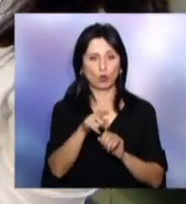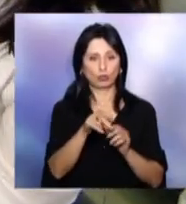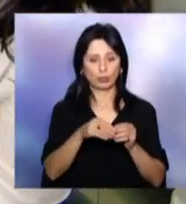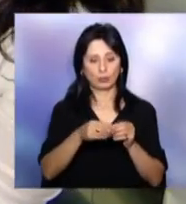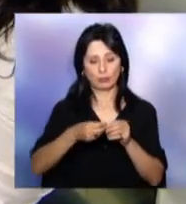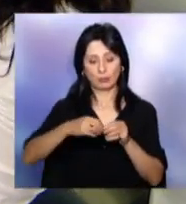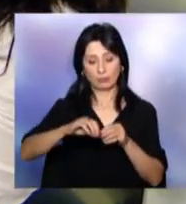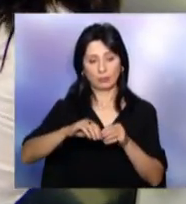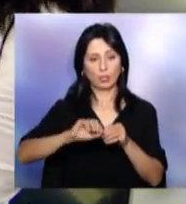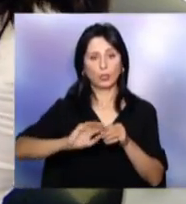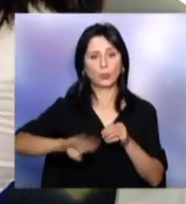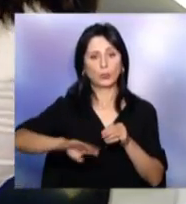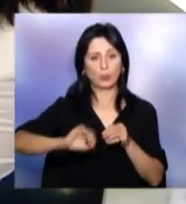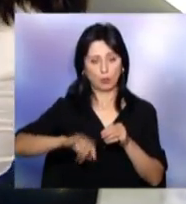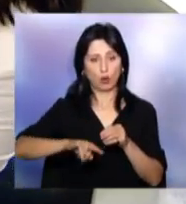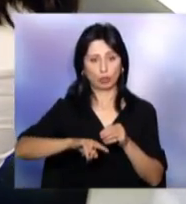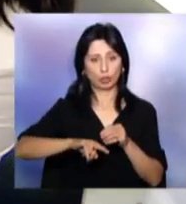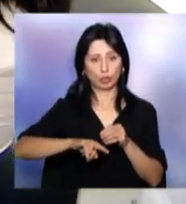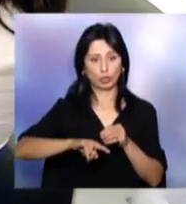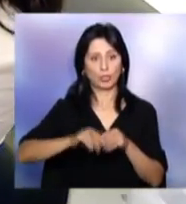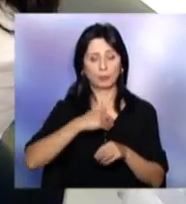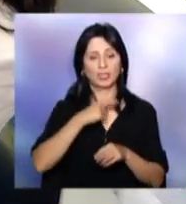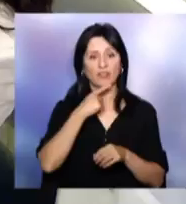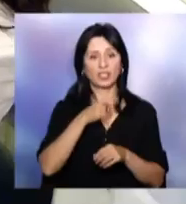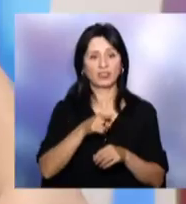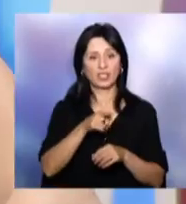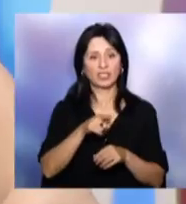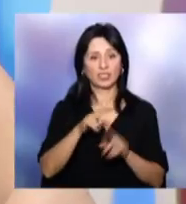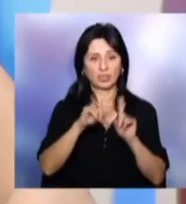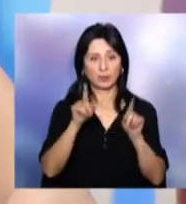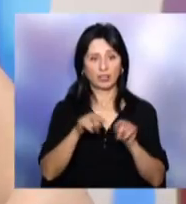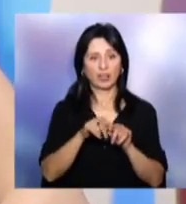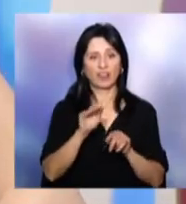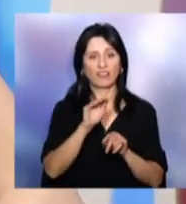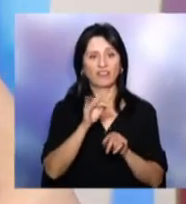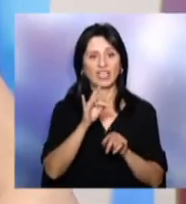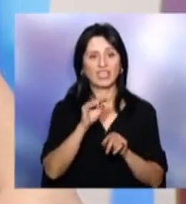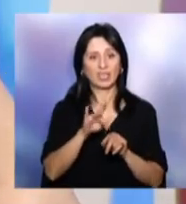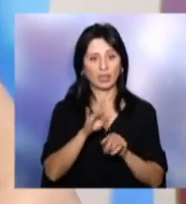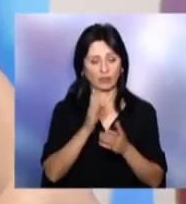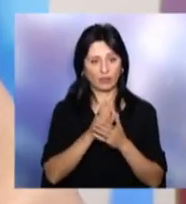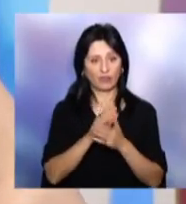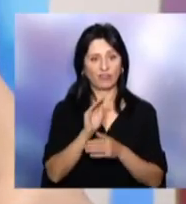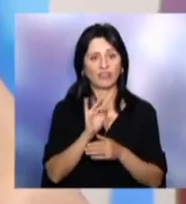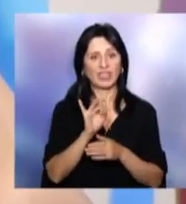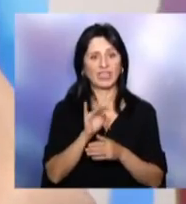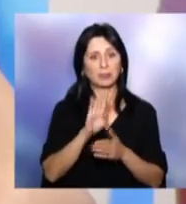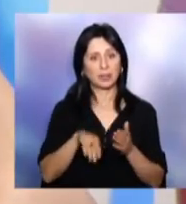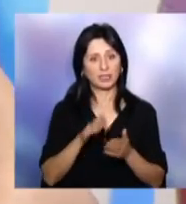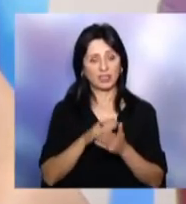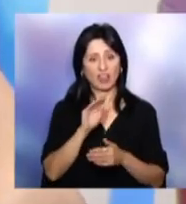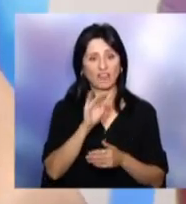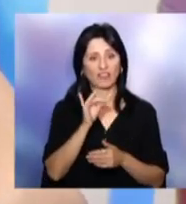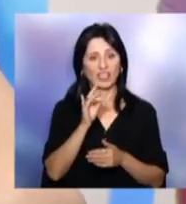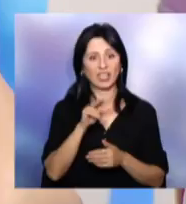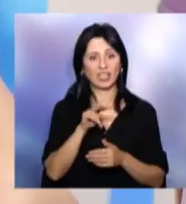მისი ჩაღვრა და რამოდენიმეჯერ გამოყენება. ასევე მინდა აღნიშნო, რომ ეს ჩანთები არის ფილტრიანები და უფილტროები. ეს ძალიან მნიშვნელოვანია, რადგან ეს